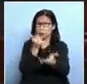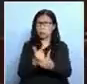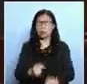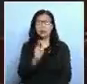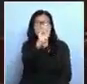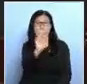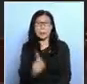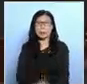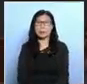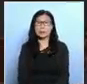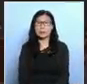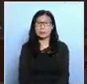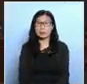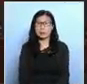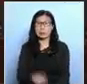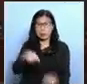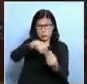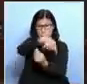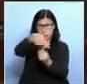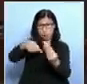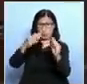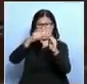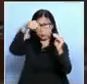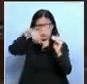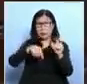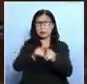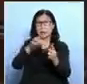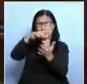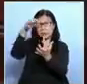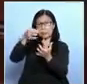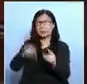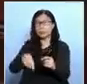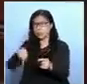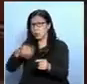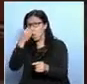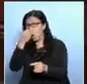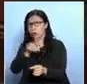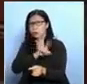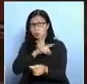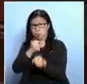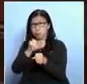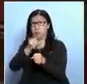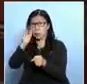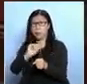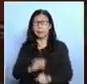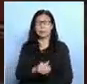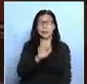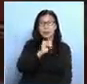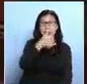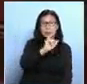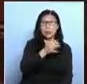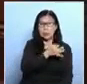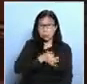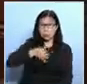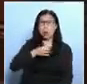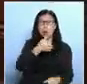代表乜嘢呢？可以係喺嗰個環境裏面呢，我哋多個選擇，你鍾意留喺香港做你嘅嘢得，你可以去到珠海